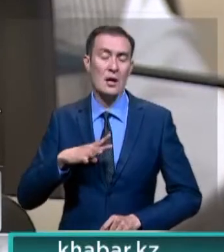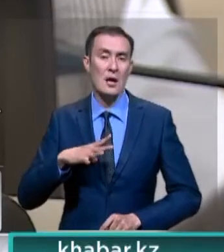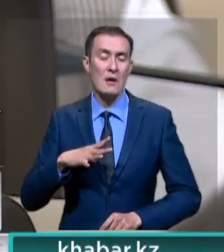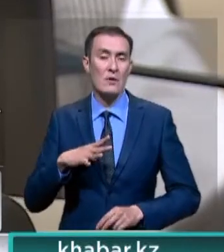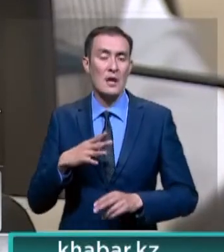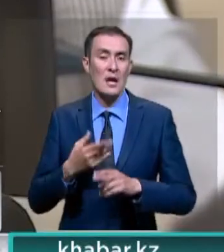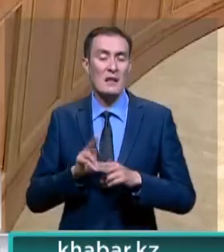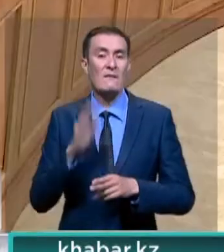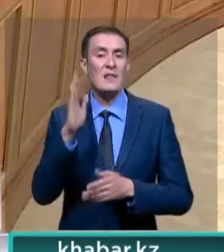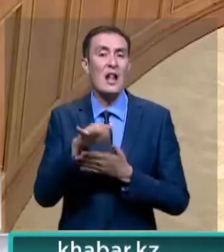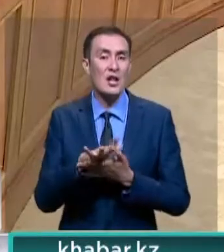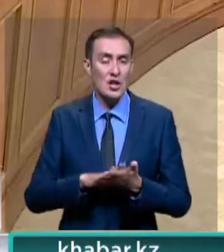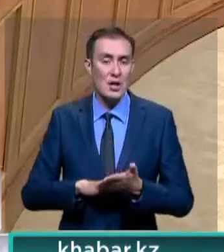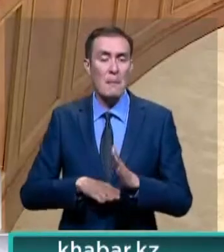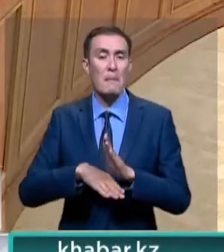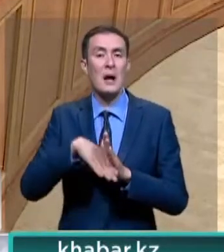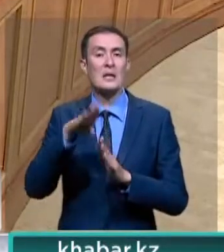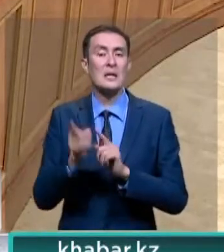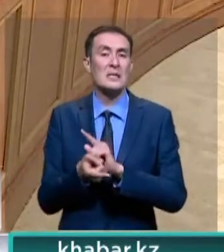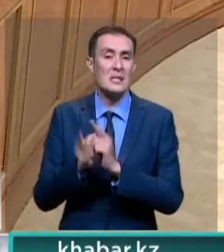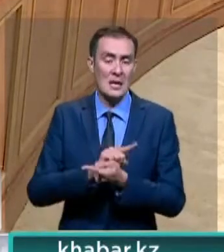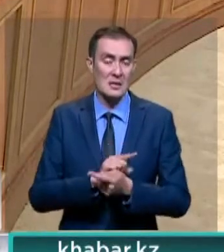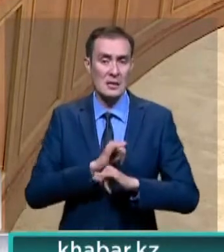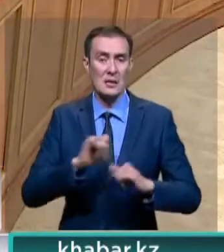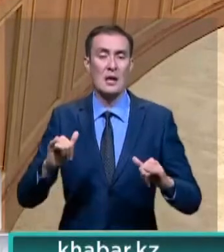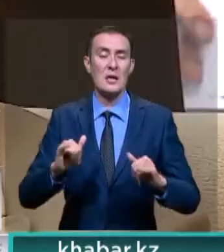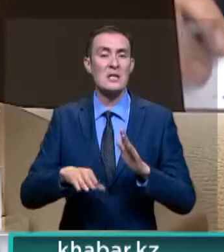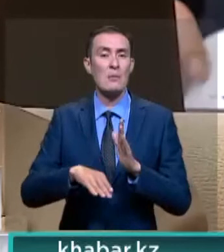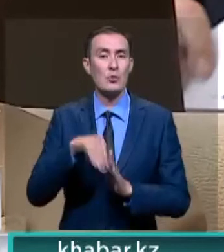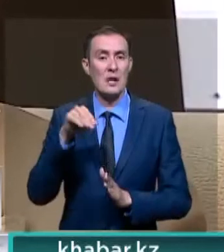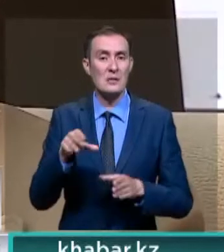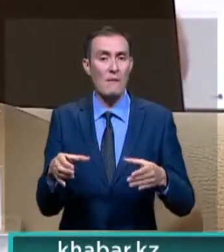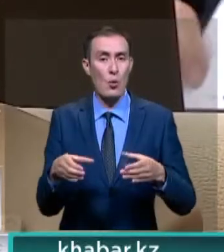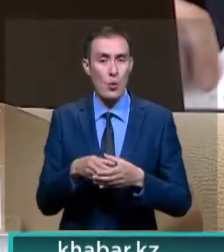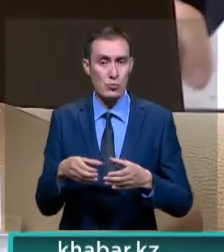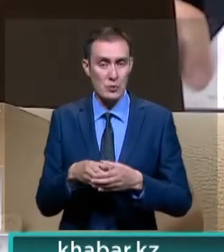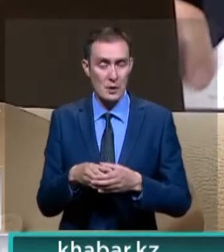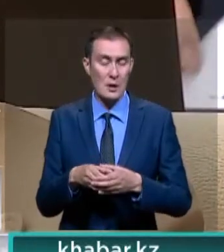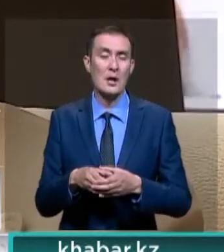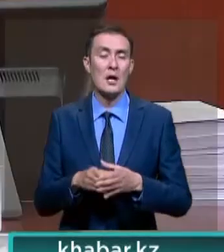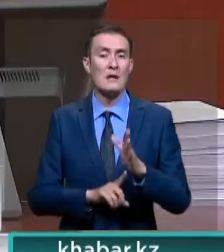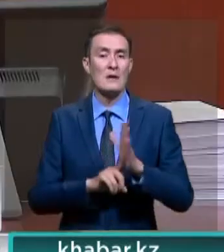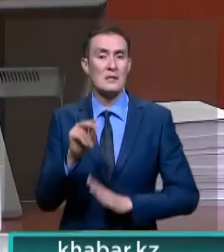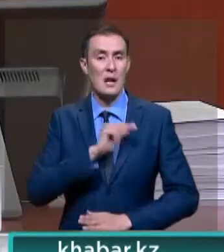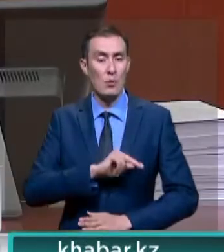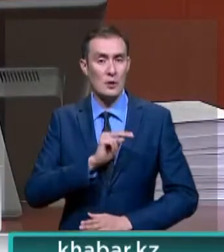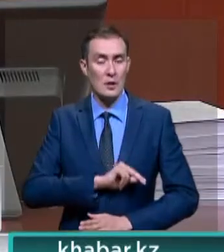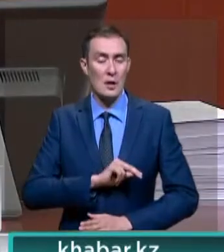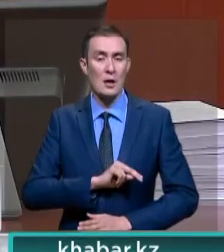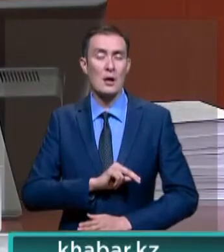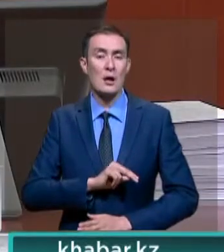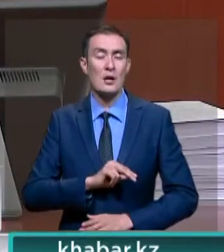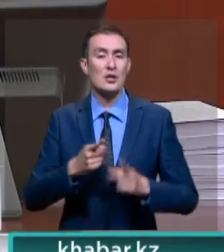сессией дальнейшей модернизации работы депутатского корпуса. Во-первых, заработал на